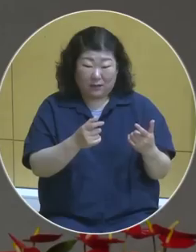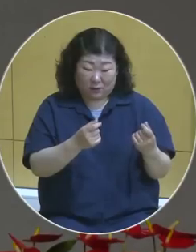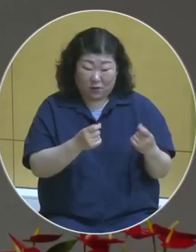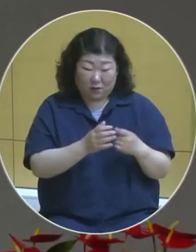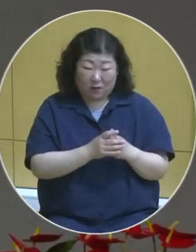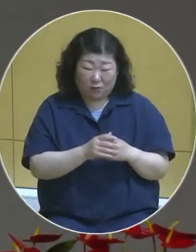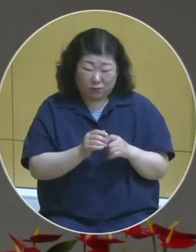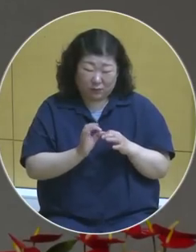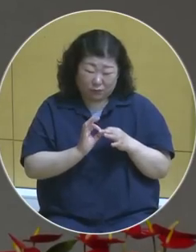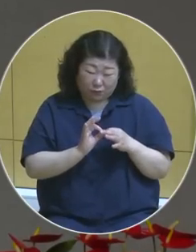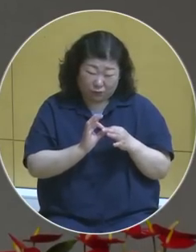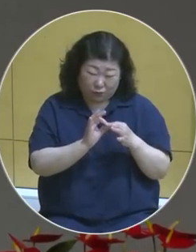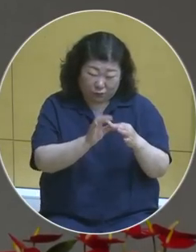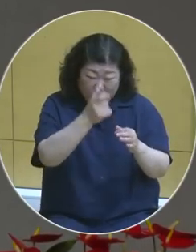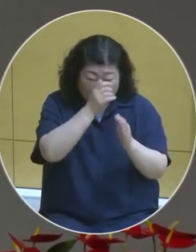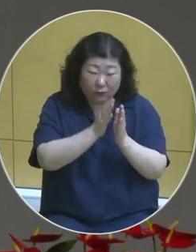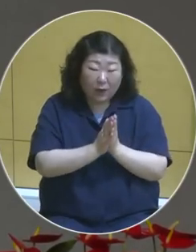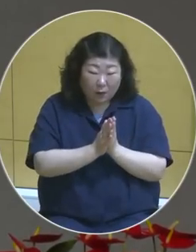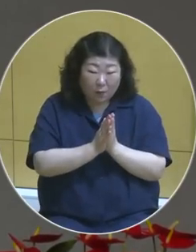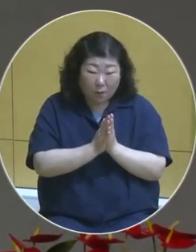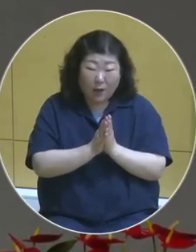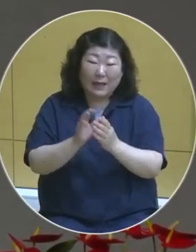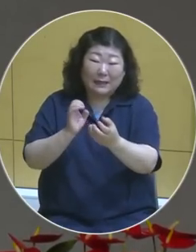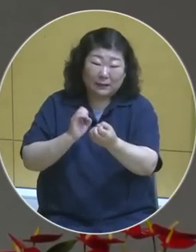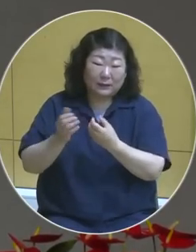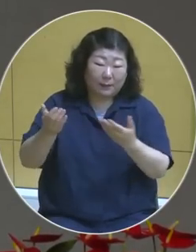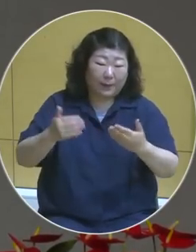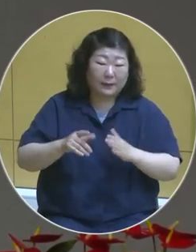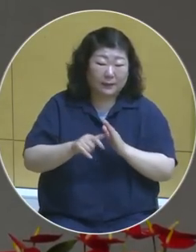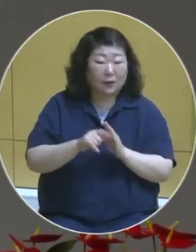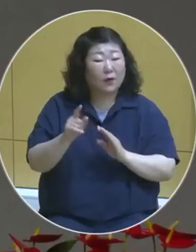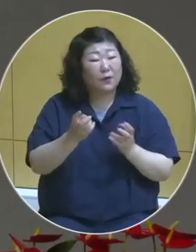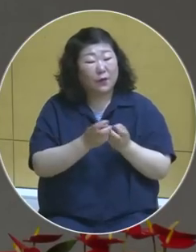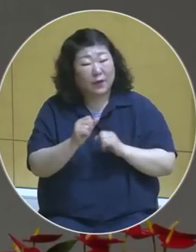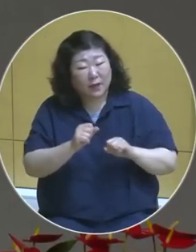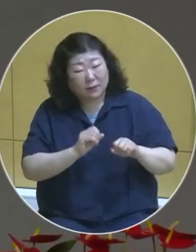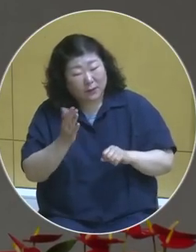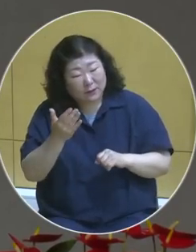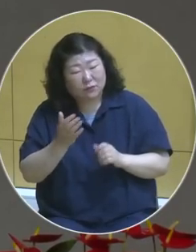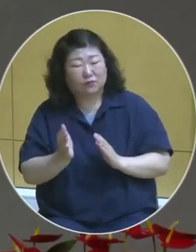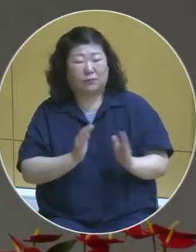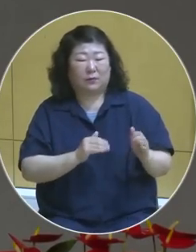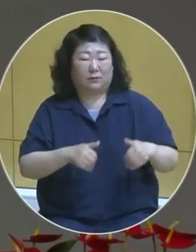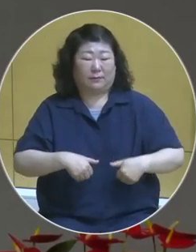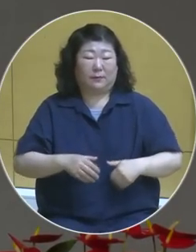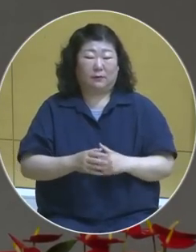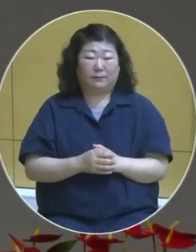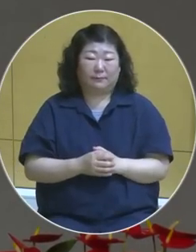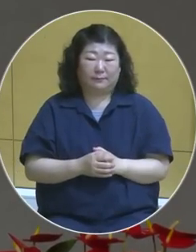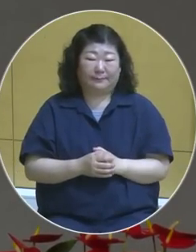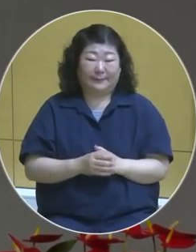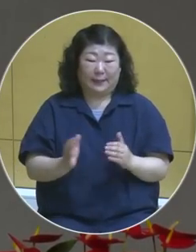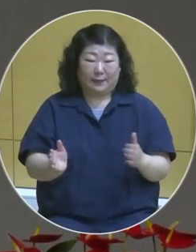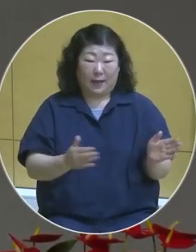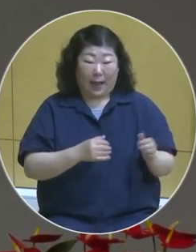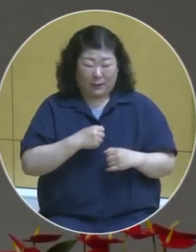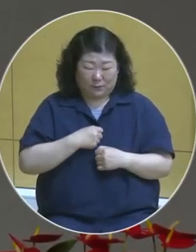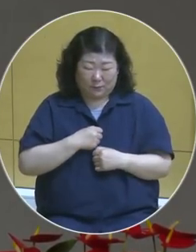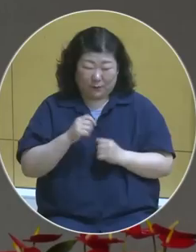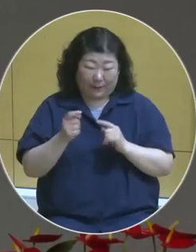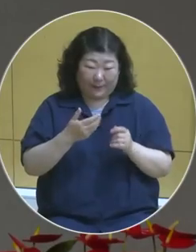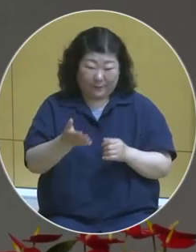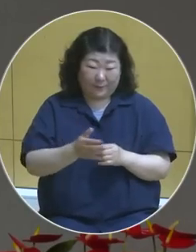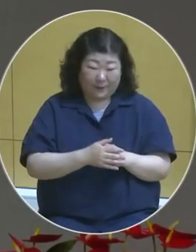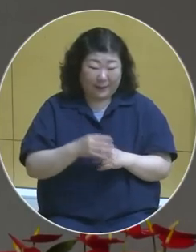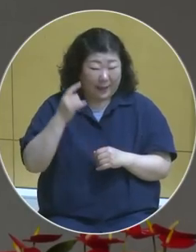때 어떻게 할 것인지를 준비하는 것이 참 필요합니다. 제가 이거 조심스럽게 말씀드립니다. 제가 이명 때문에 여러분 기도를